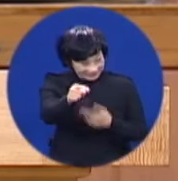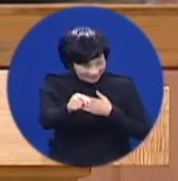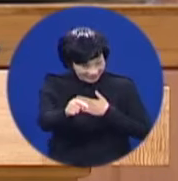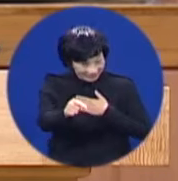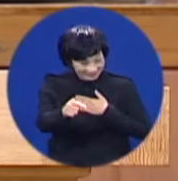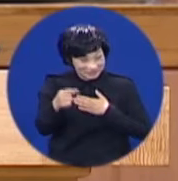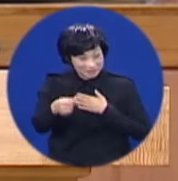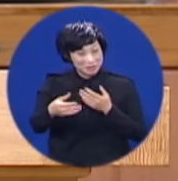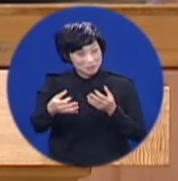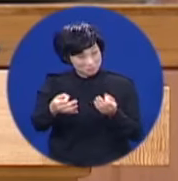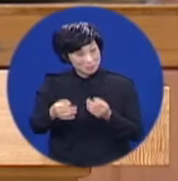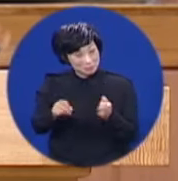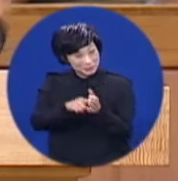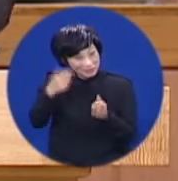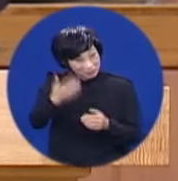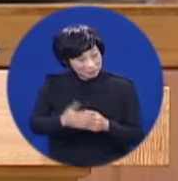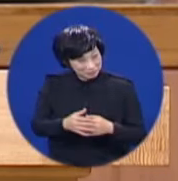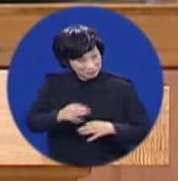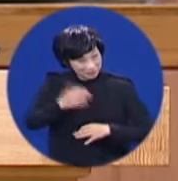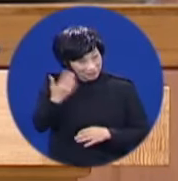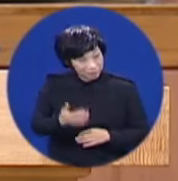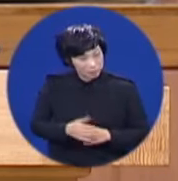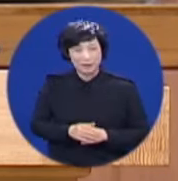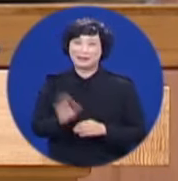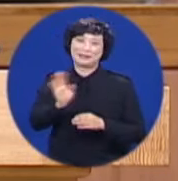이걸 보고 놀래느냐? 앞으로